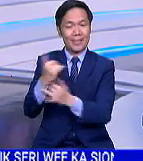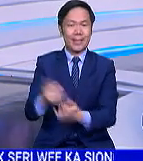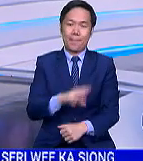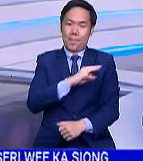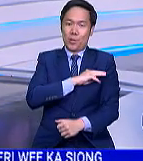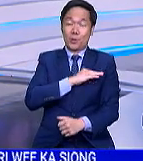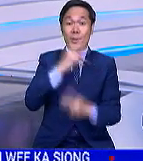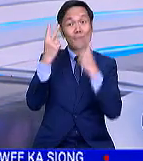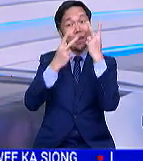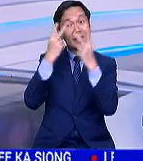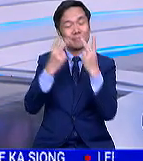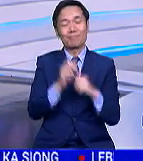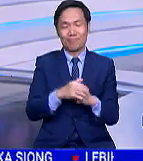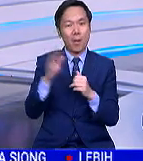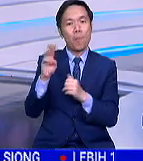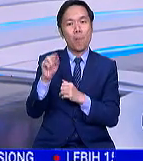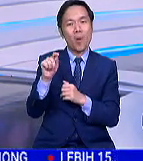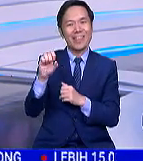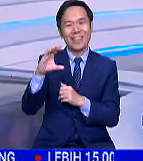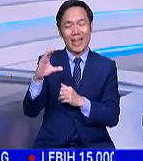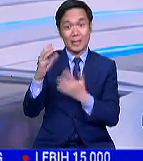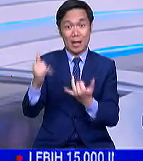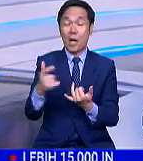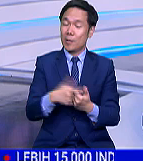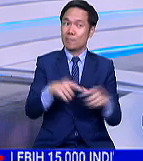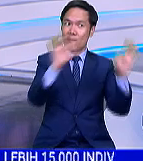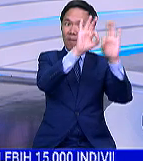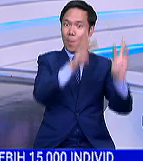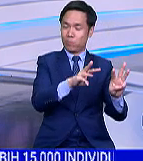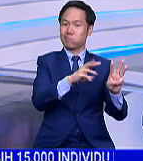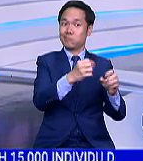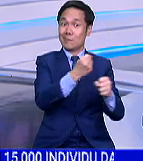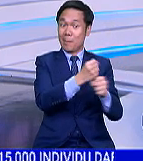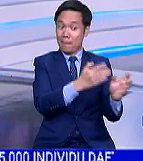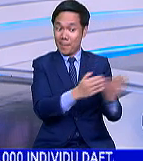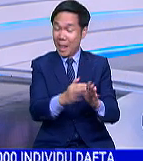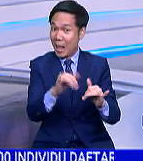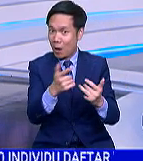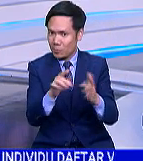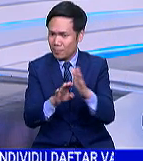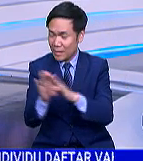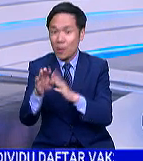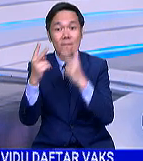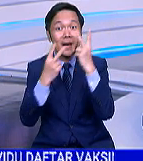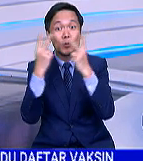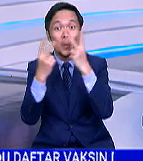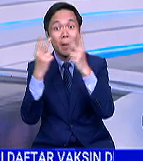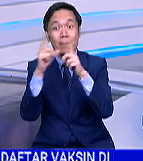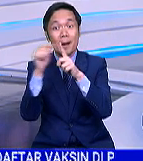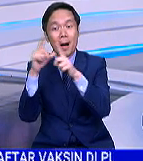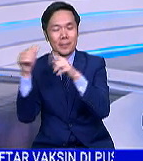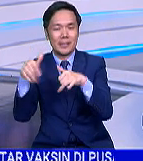seni dan budaya botek telah menjadikan satu kranke secara holistik berhubung plan pemulihan pelancongan